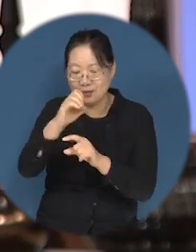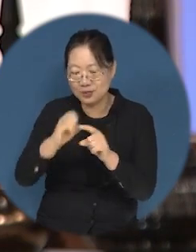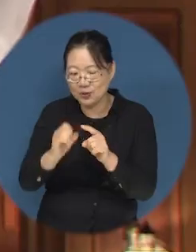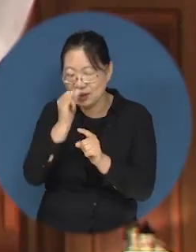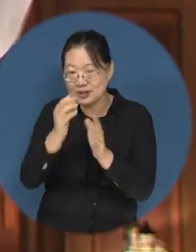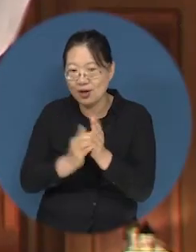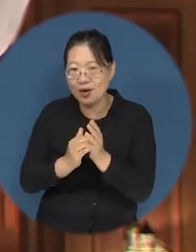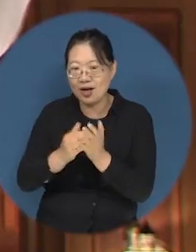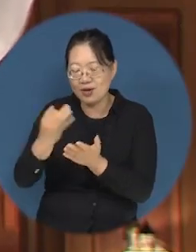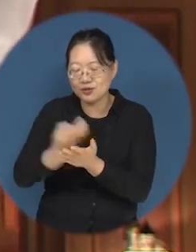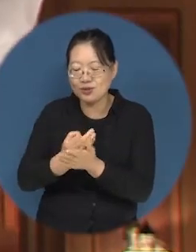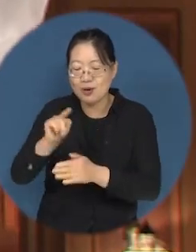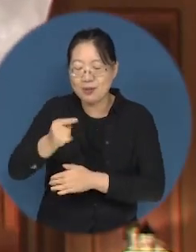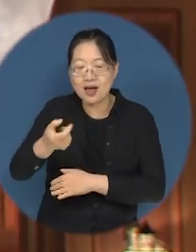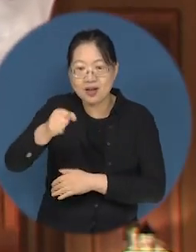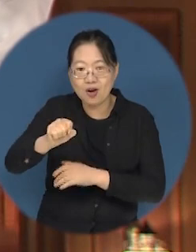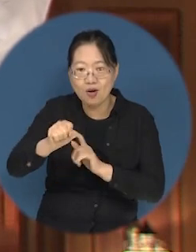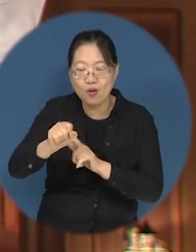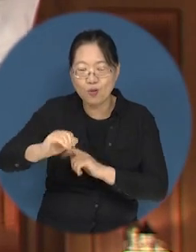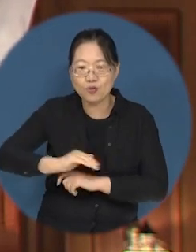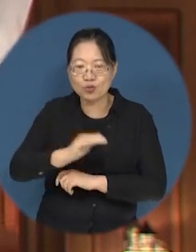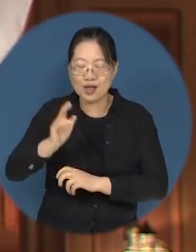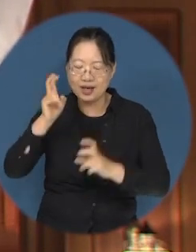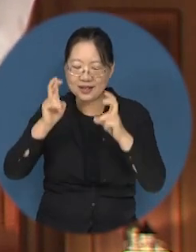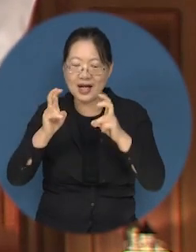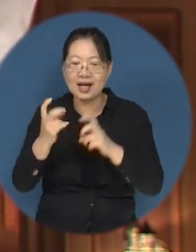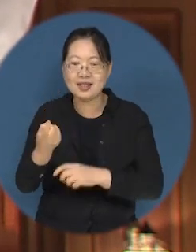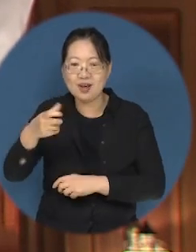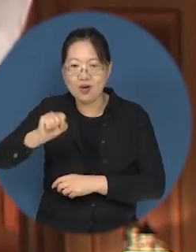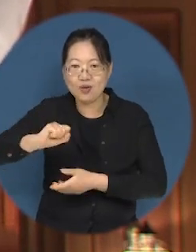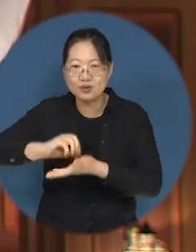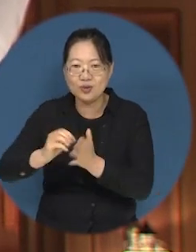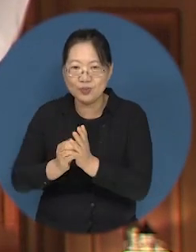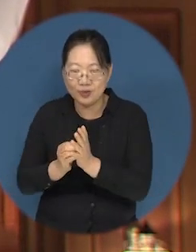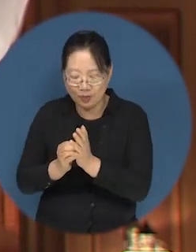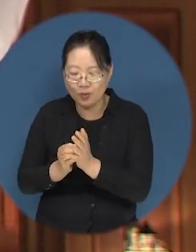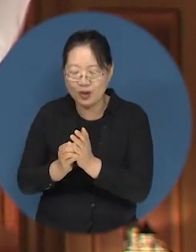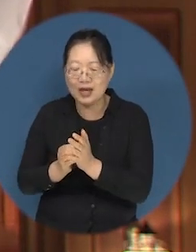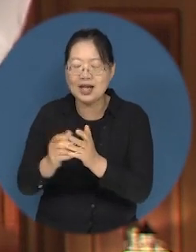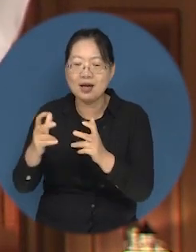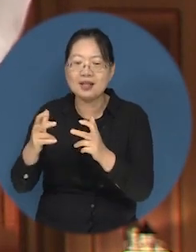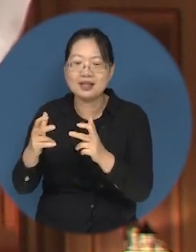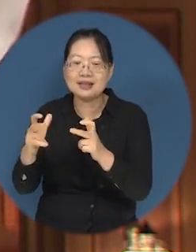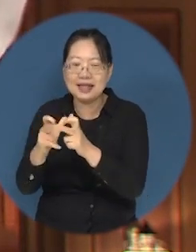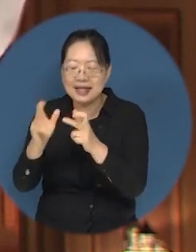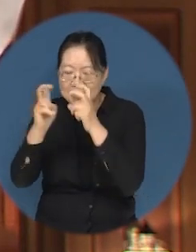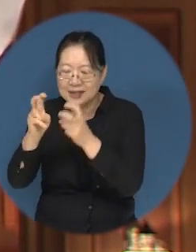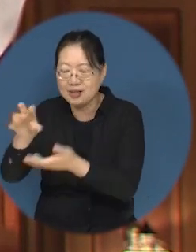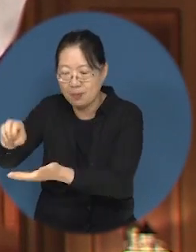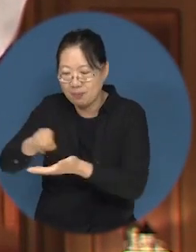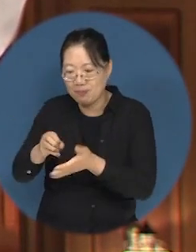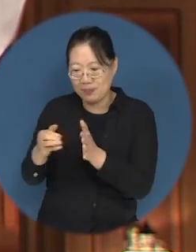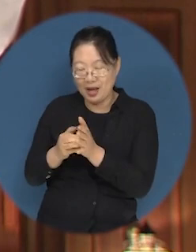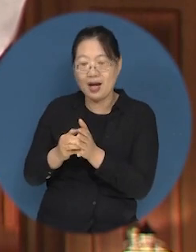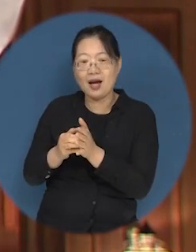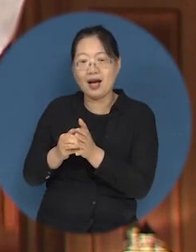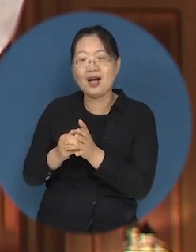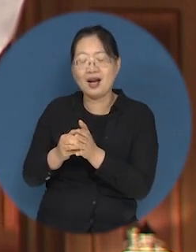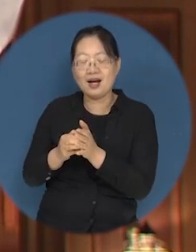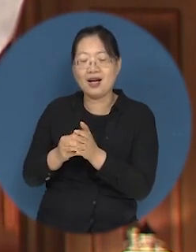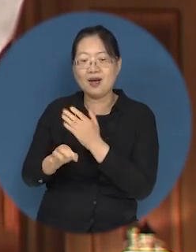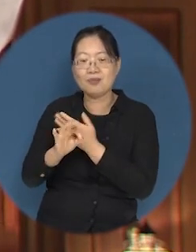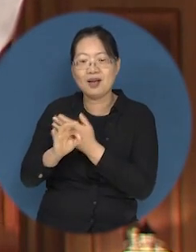예. 예를 들어서 매출이 100억인데 우리 회사가 1억 원어치를 납품을 받았다. 그러면은 그 회사 그